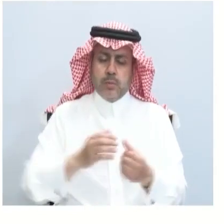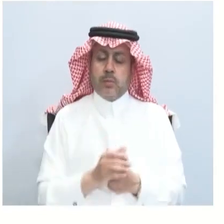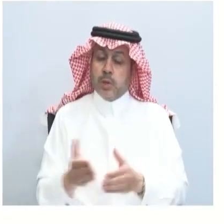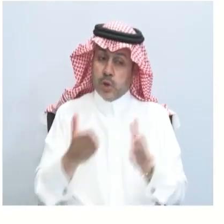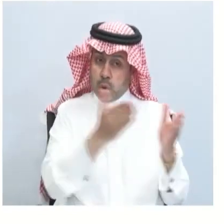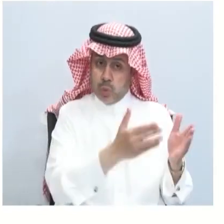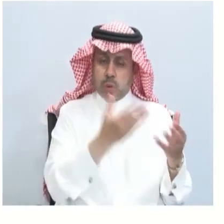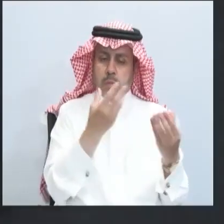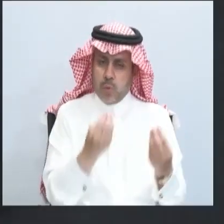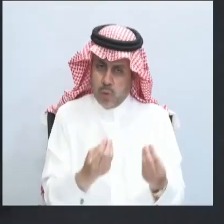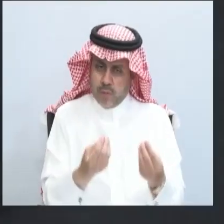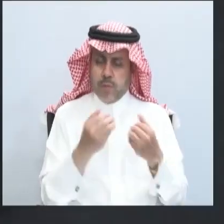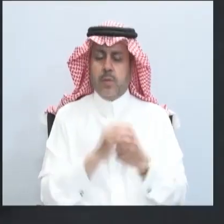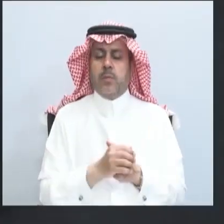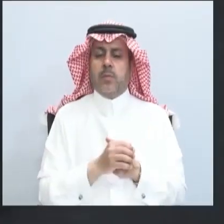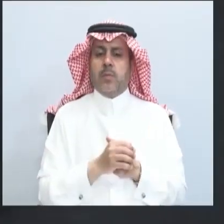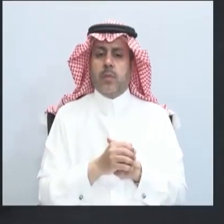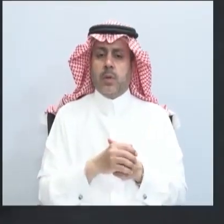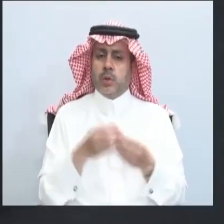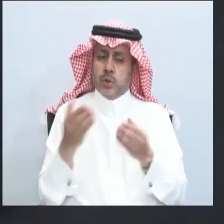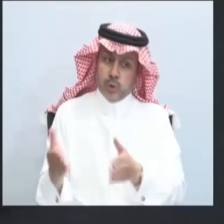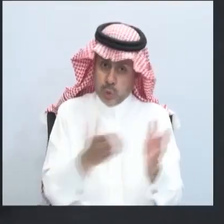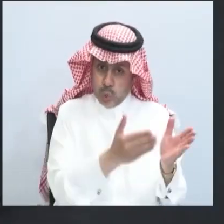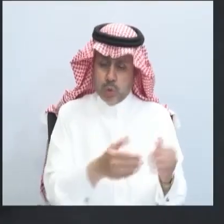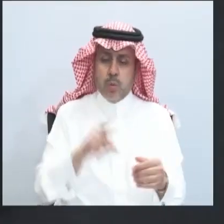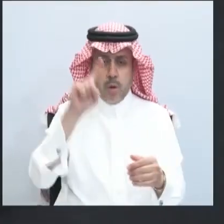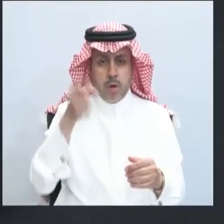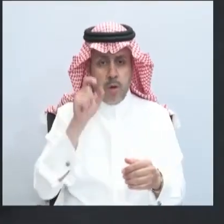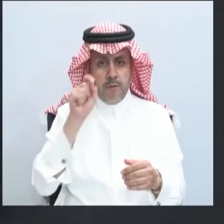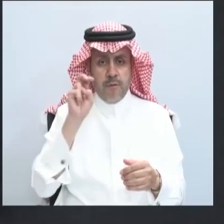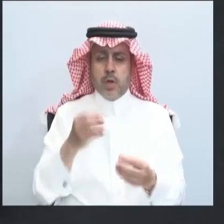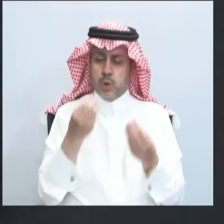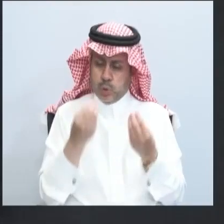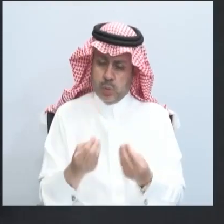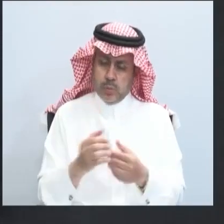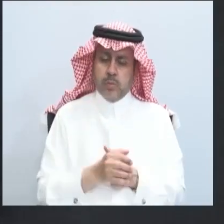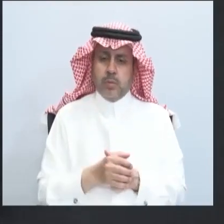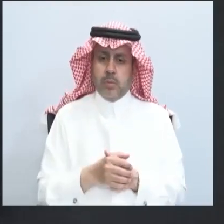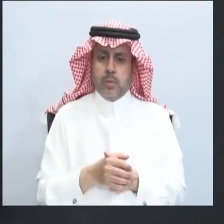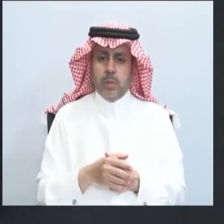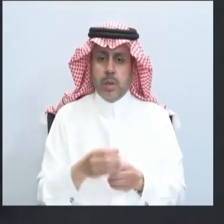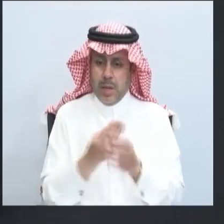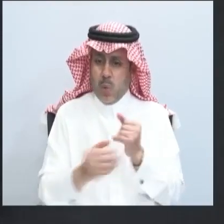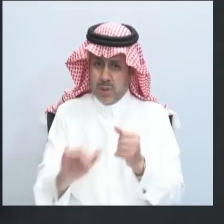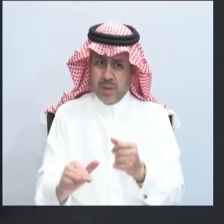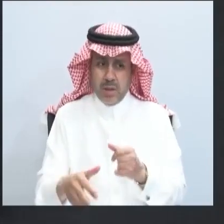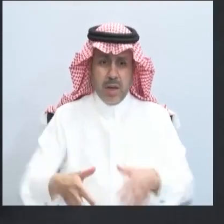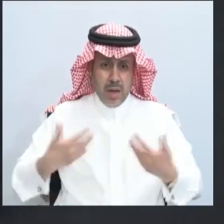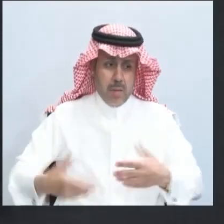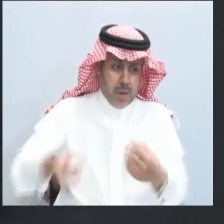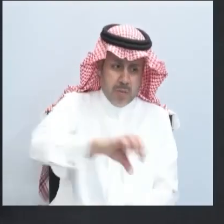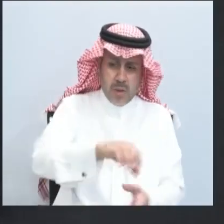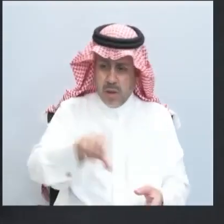اخطا ذلكم الصغير هل يرفع عليه الصوت اهتم بكذا ربما لو سكب شيئا هل يرفع